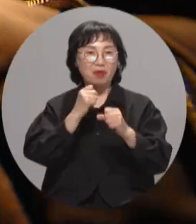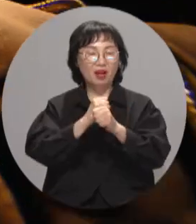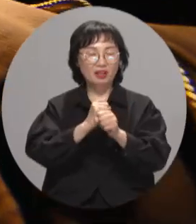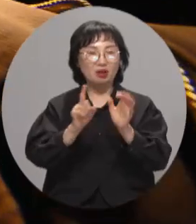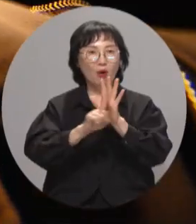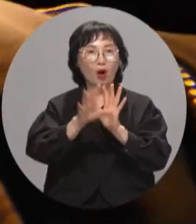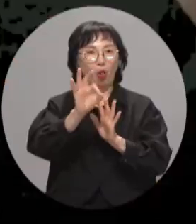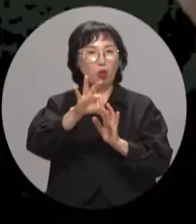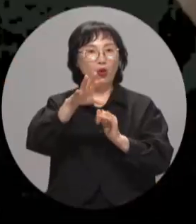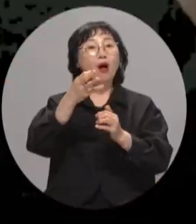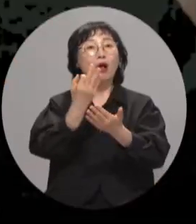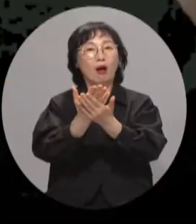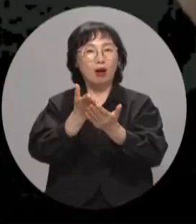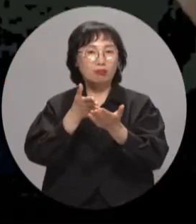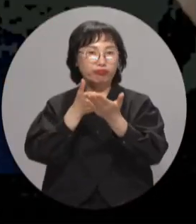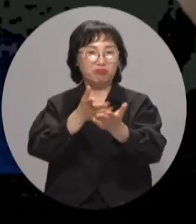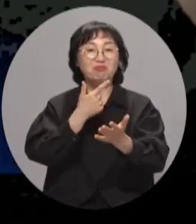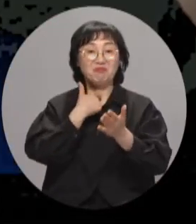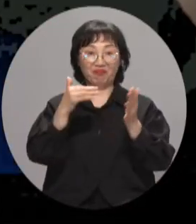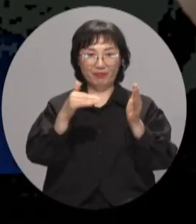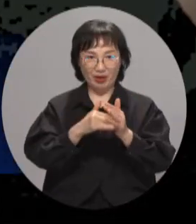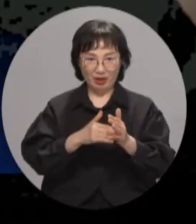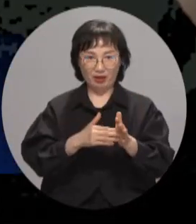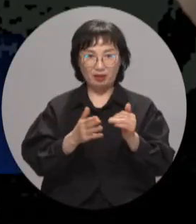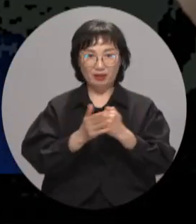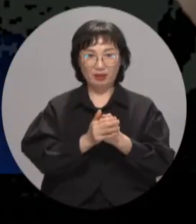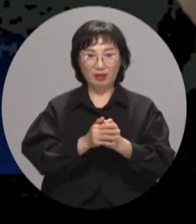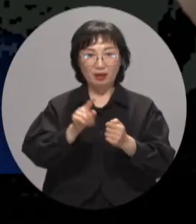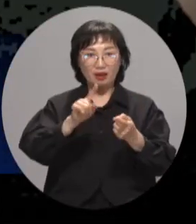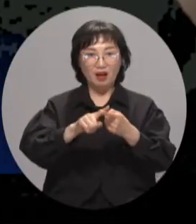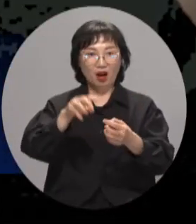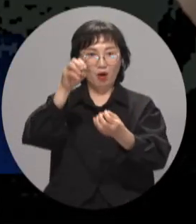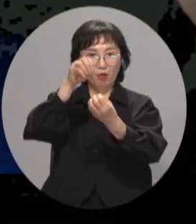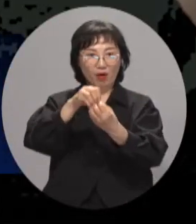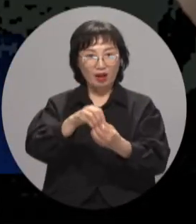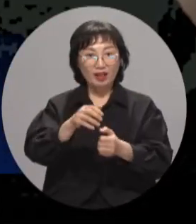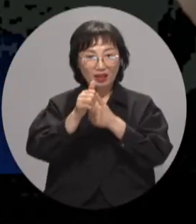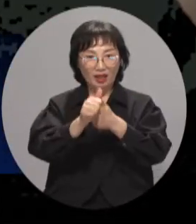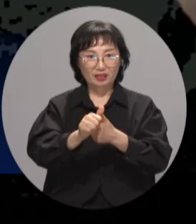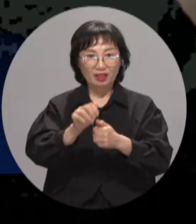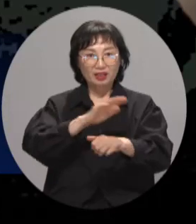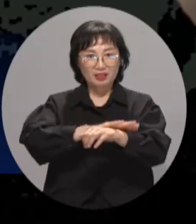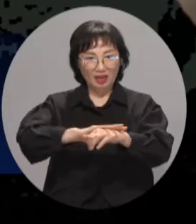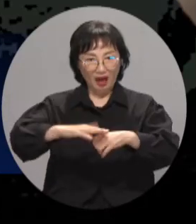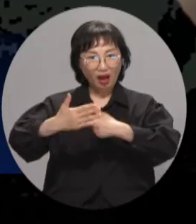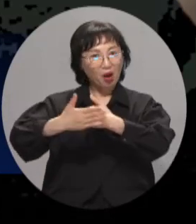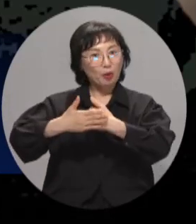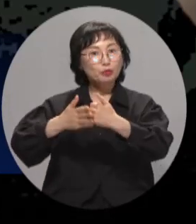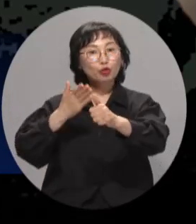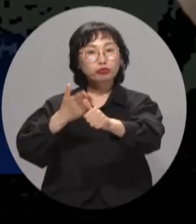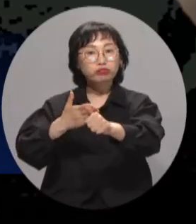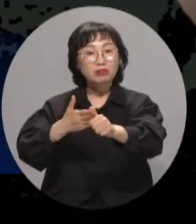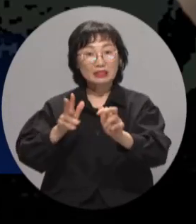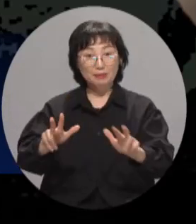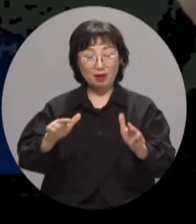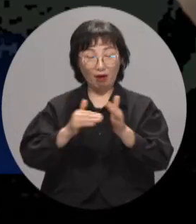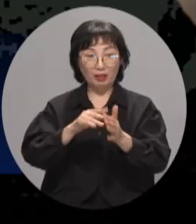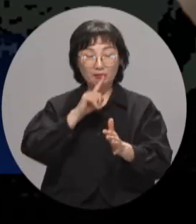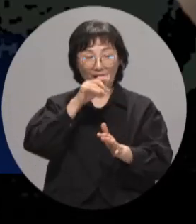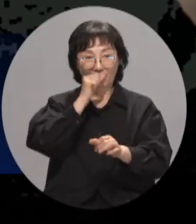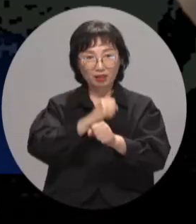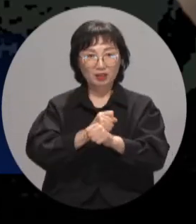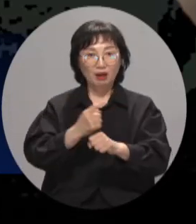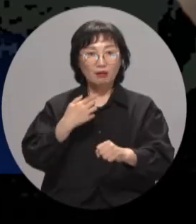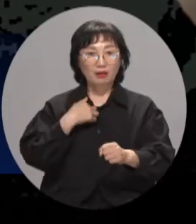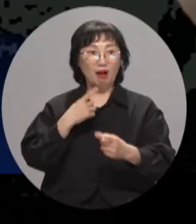왔습니다 관 따라서 있는동안 왔던 거 그대로 좀 협조를 잘 좀 해 주십시다 그 말씀 지금까지 드렸지 제가 뭐를